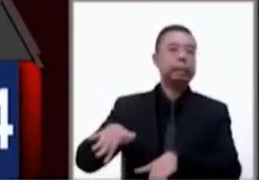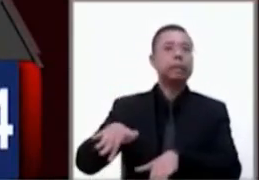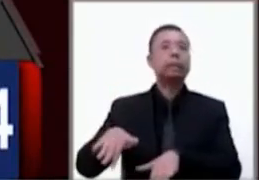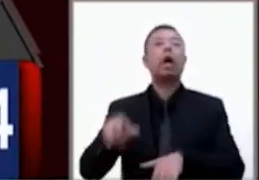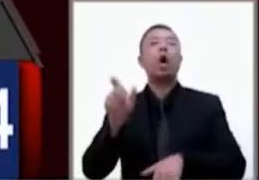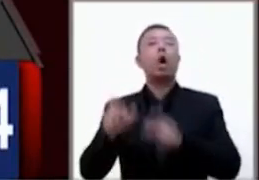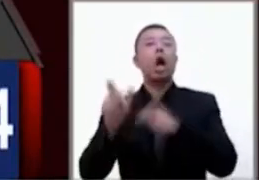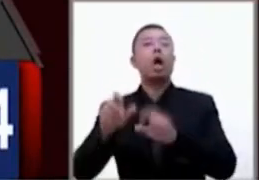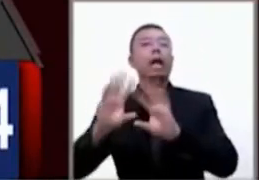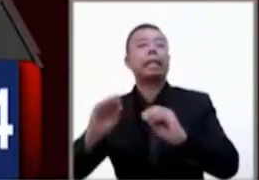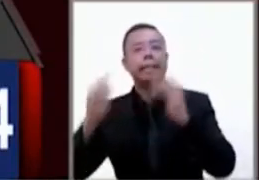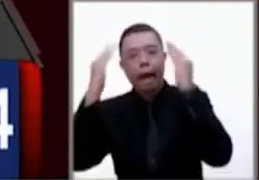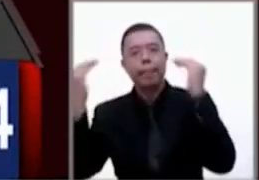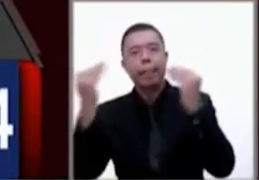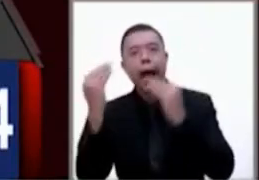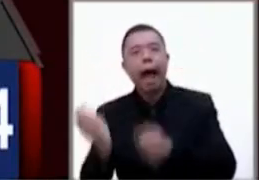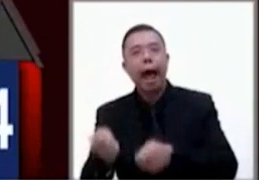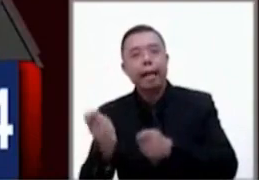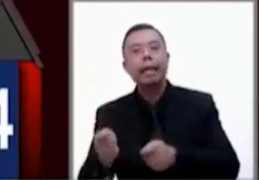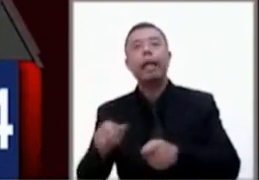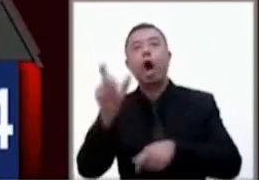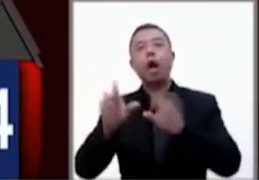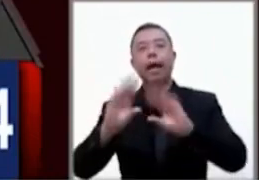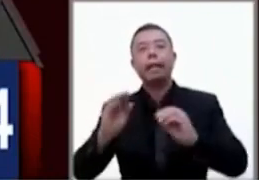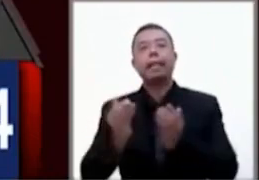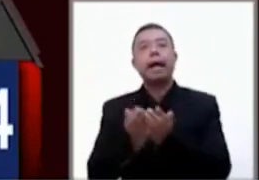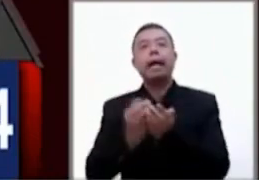terhadap nasib petani dan nelayan kita.